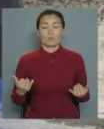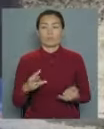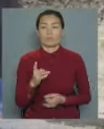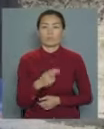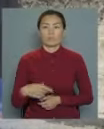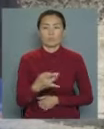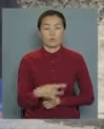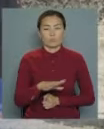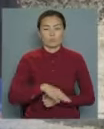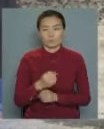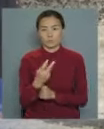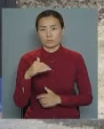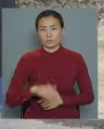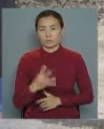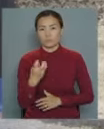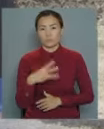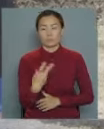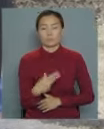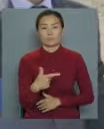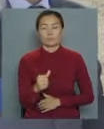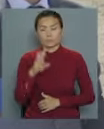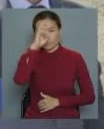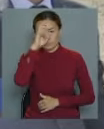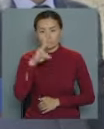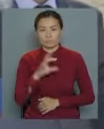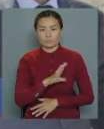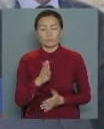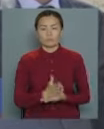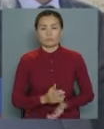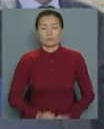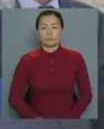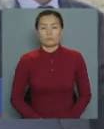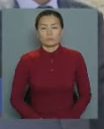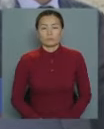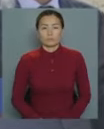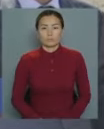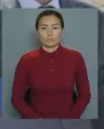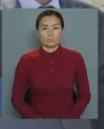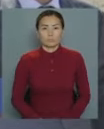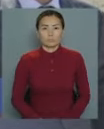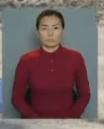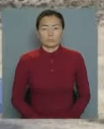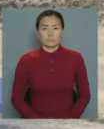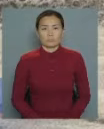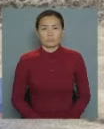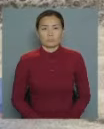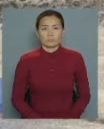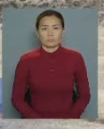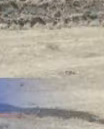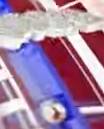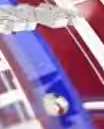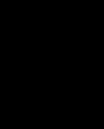Махамбет ауданы көлемінде 12430 гектар мемлекеттік орман қоры бар. Нұрсұлтан Нұрсейіт, Қазбек Айтқалиев, Алматы, Мұрат, Махамбет ауданы.